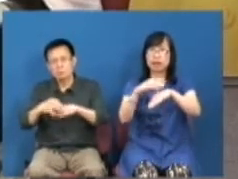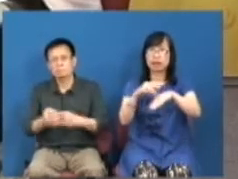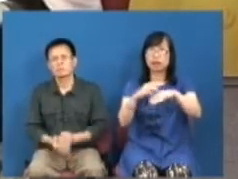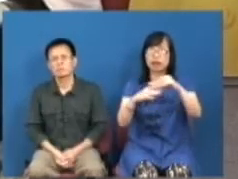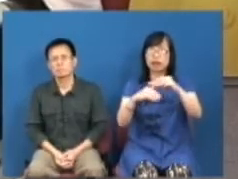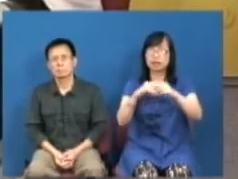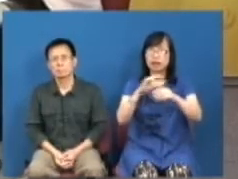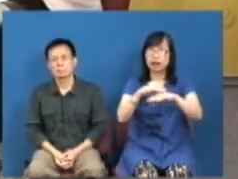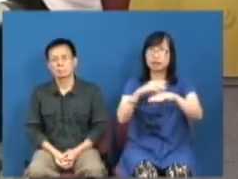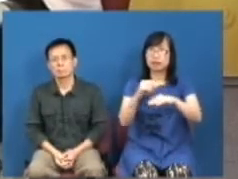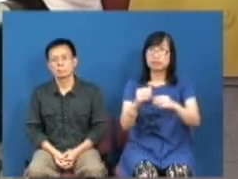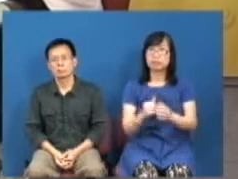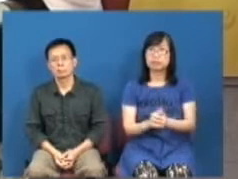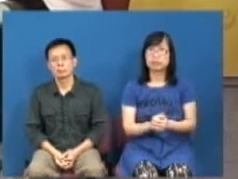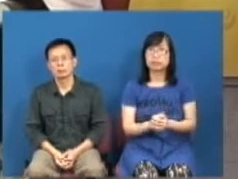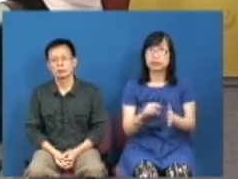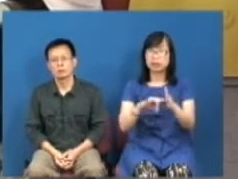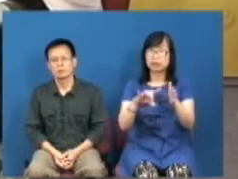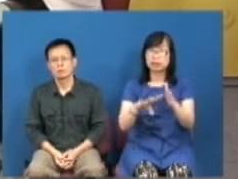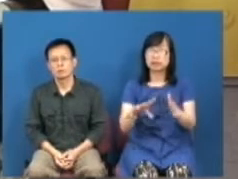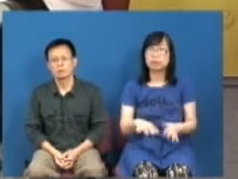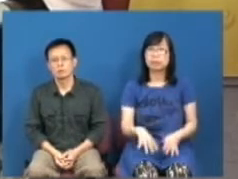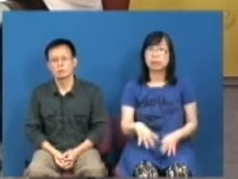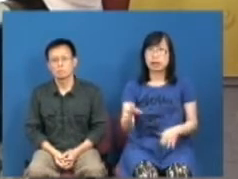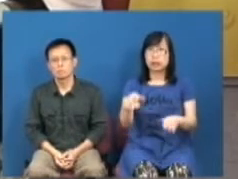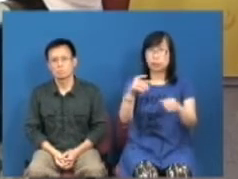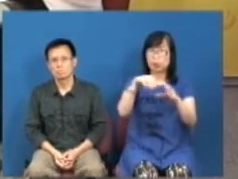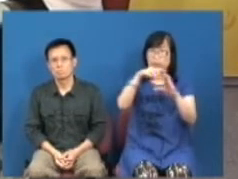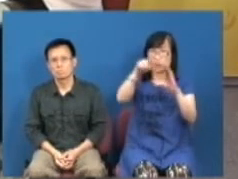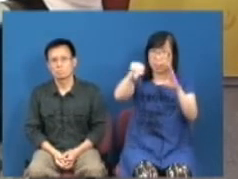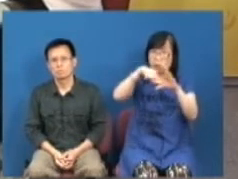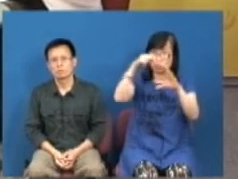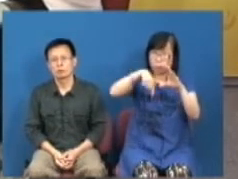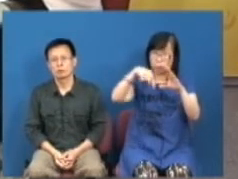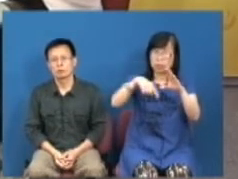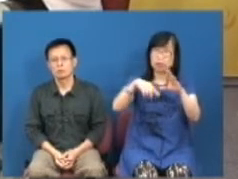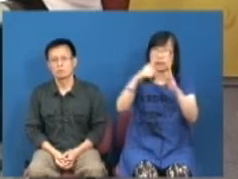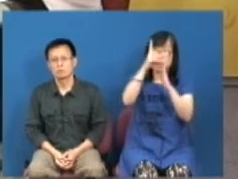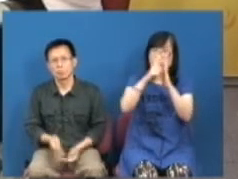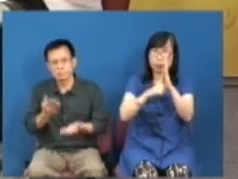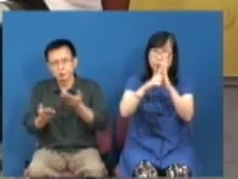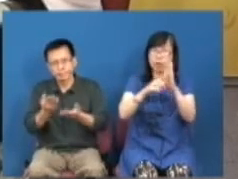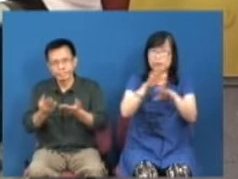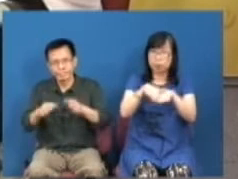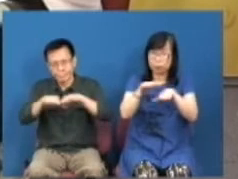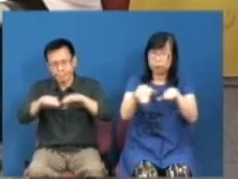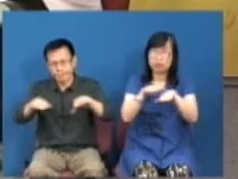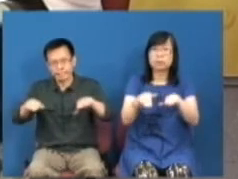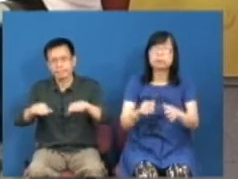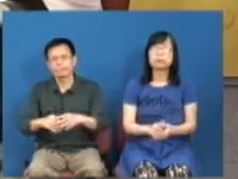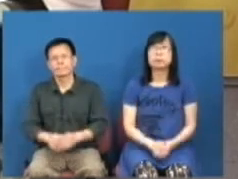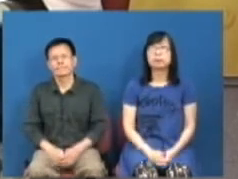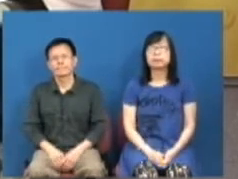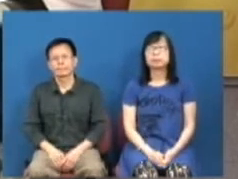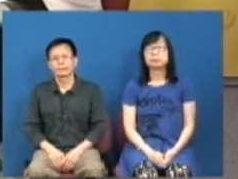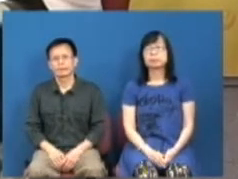為你喺即係地洞裏邊咧，你嗰個氣温一定係即係 比較穩定， 係 啦，比較穩定， 又